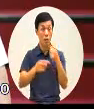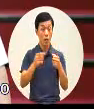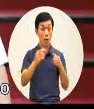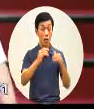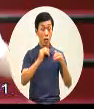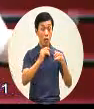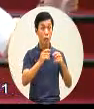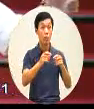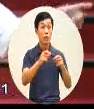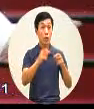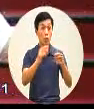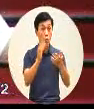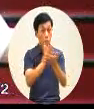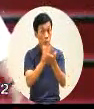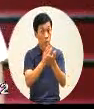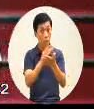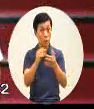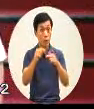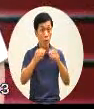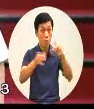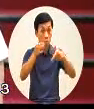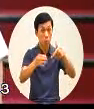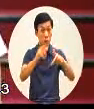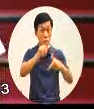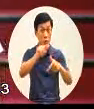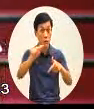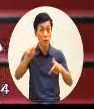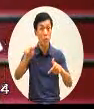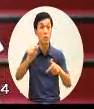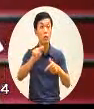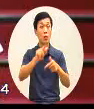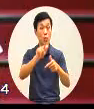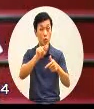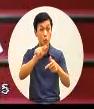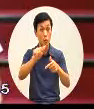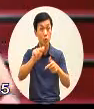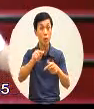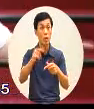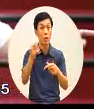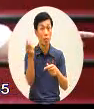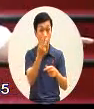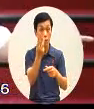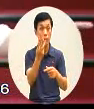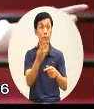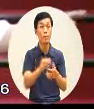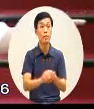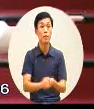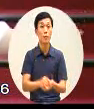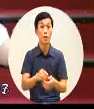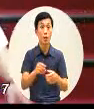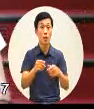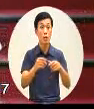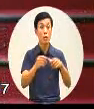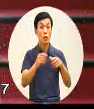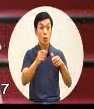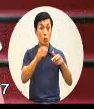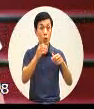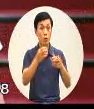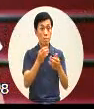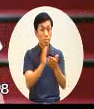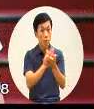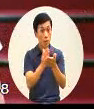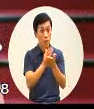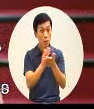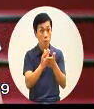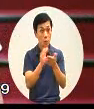的估价师他写的那么清楚，三家，我问你，三家估价师难